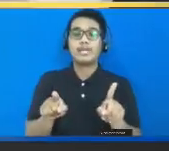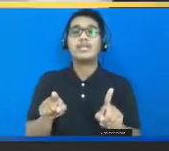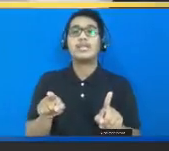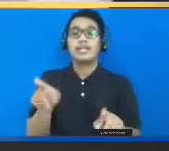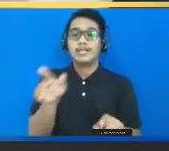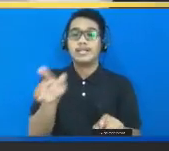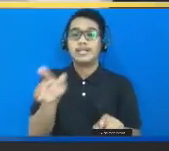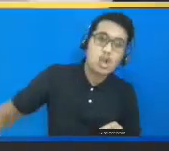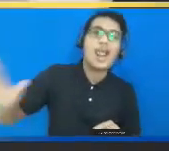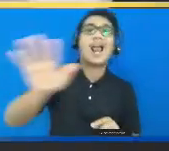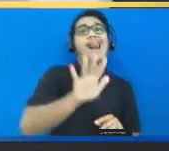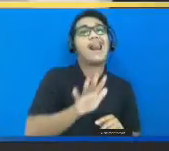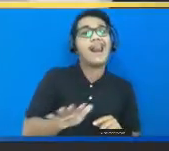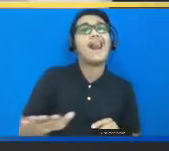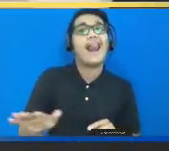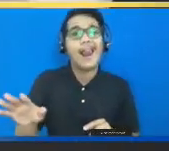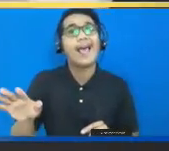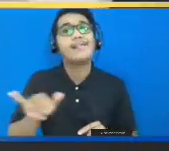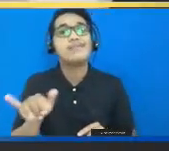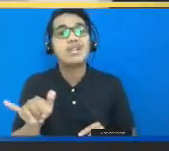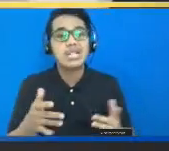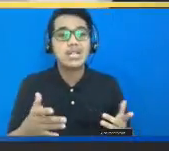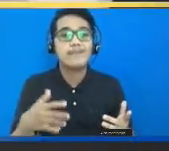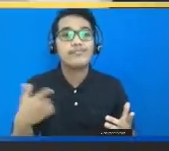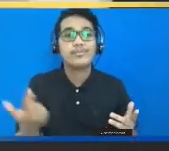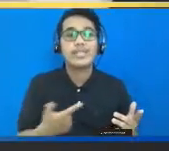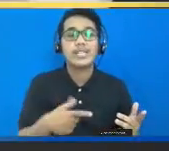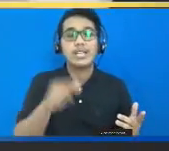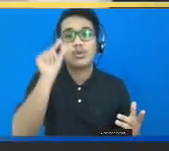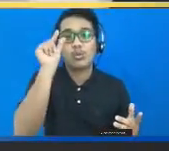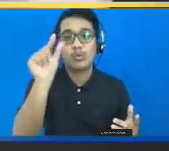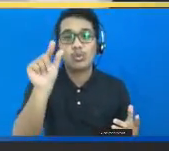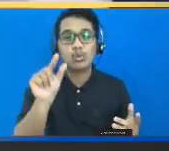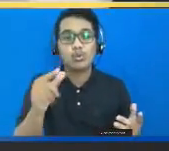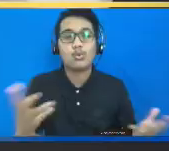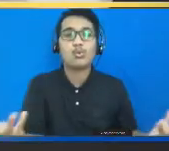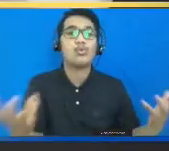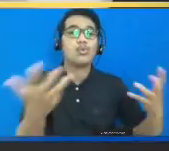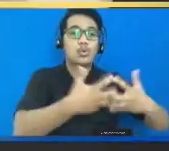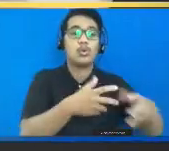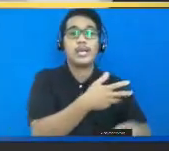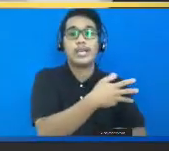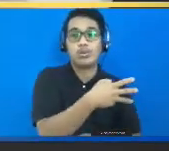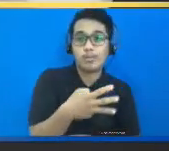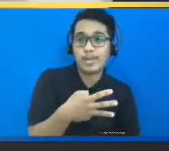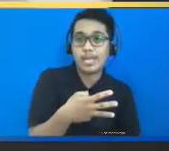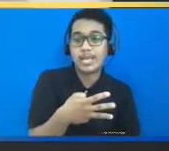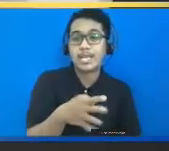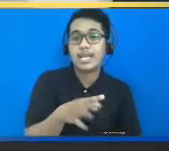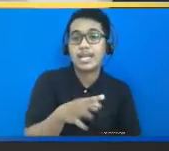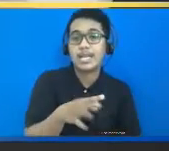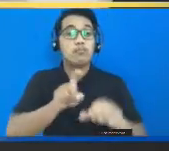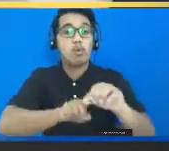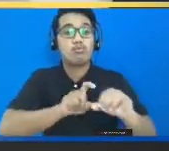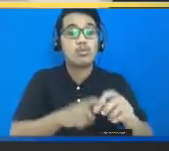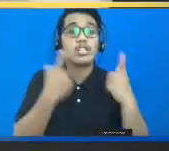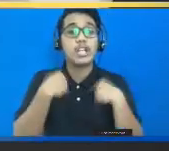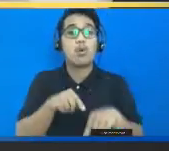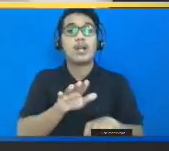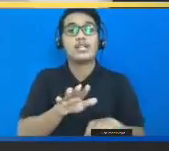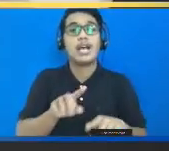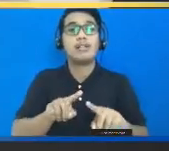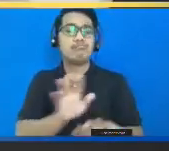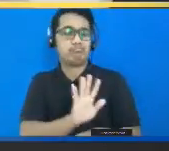antara lain misalnya kita tadi untuk menyapu mengintegrasikan F demi tidak bergantung pada jauh aja